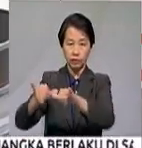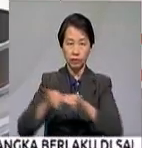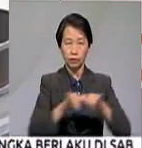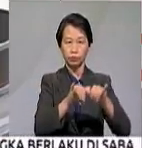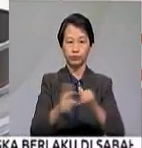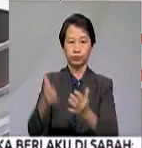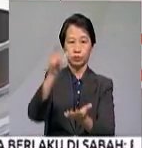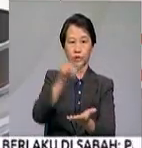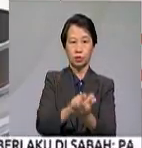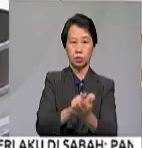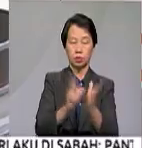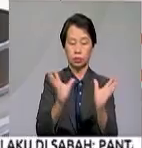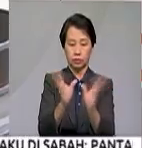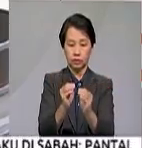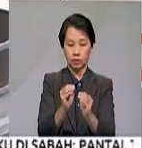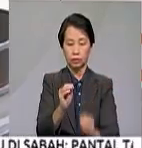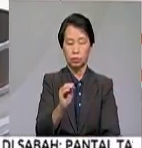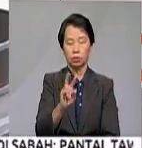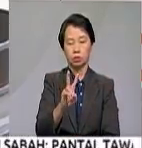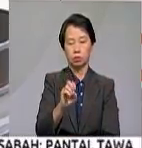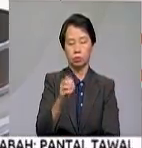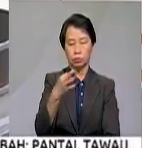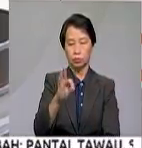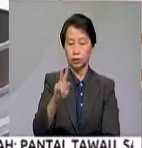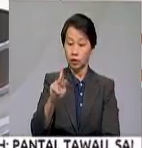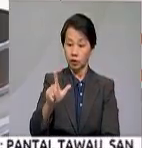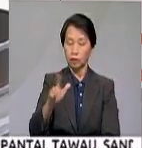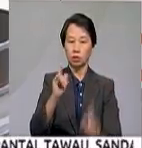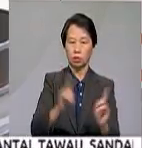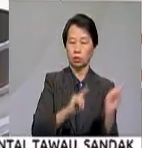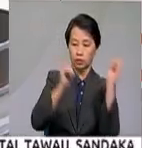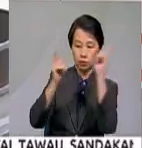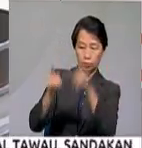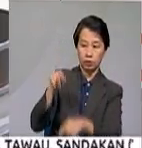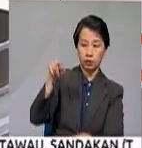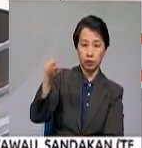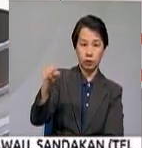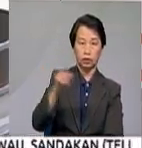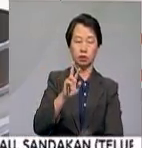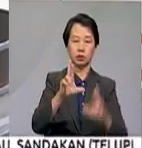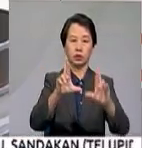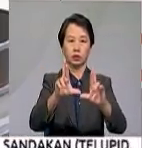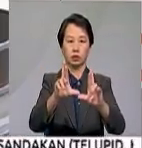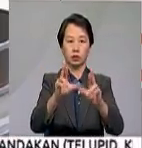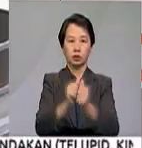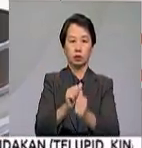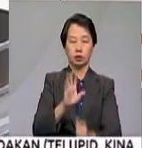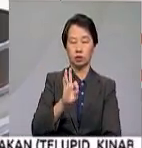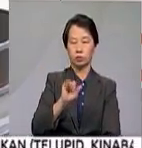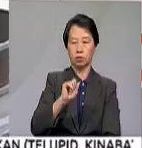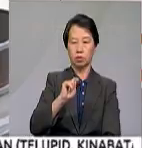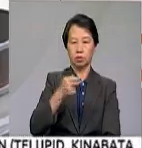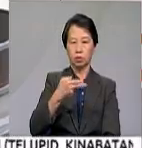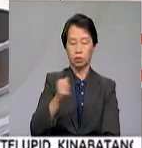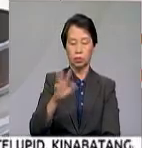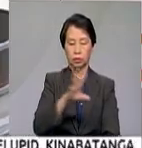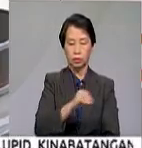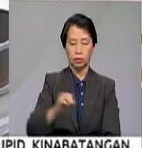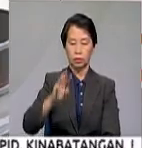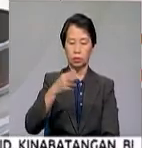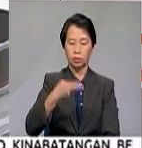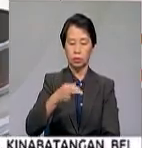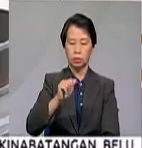sidang kemuncak Kuala Lumpur 2019, kita ke Pusat Konvensyen Kuala Lumpur KLCC bersama Fatil Hidayat Ghazali dan Hani Muhili.